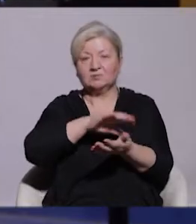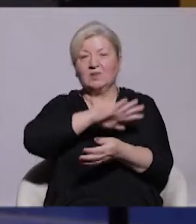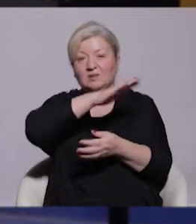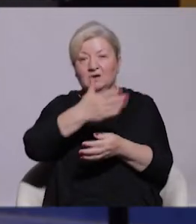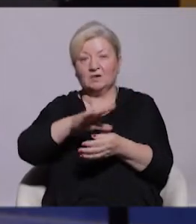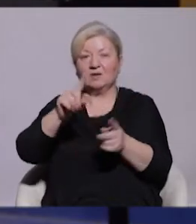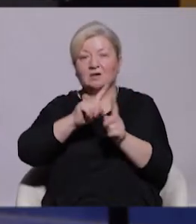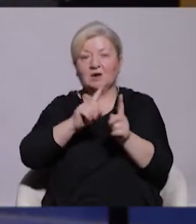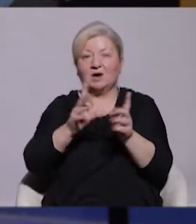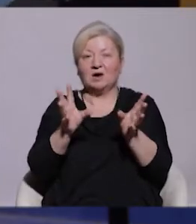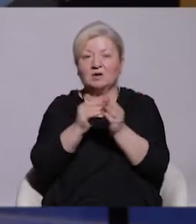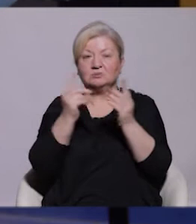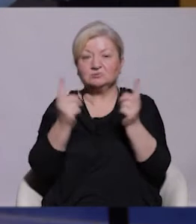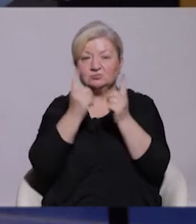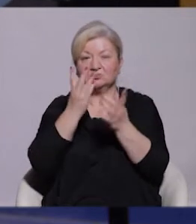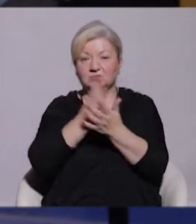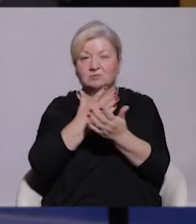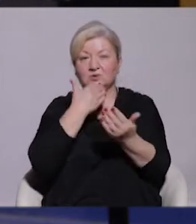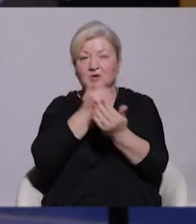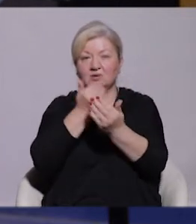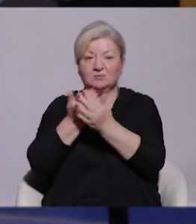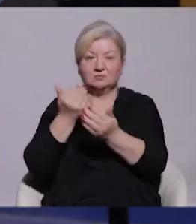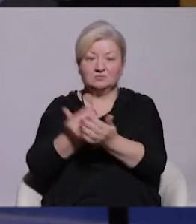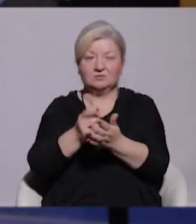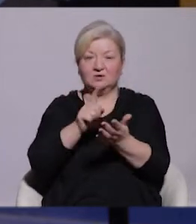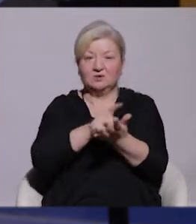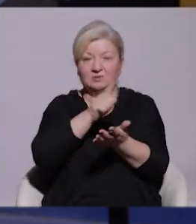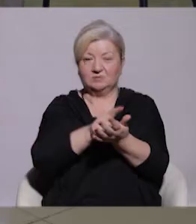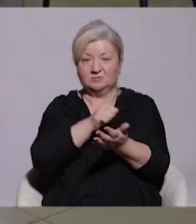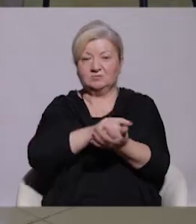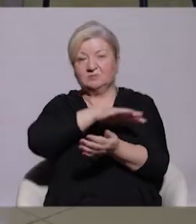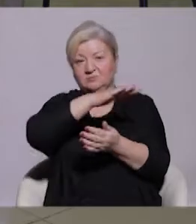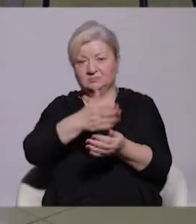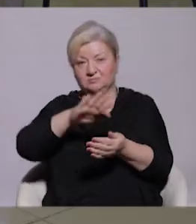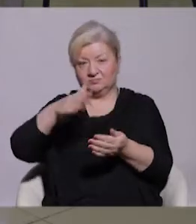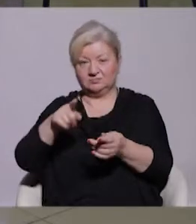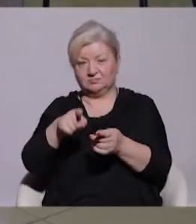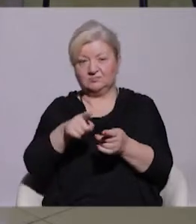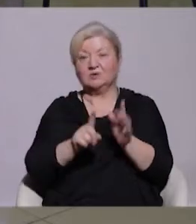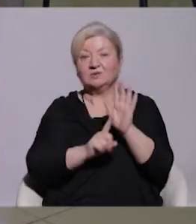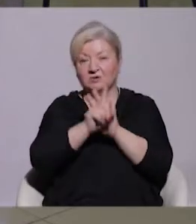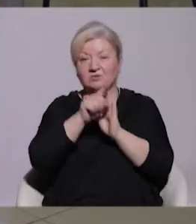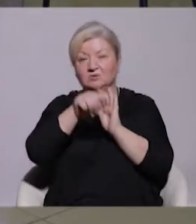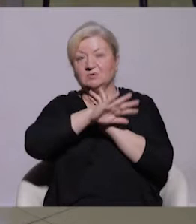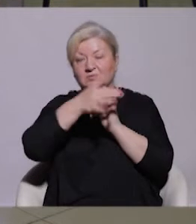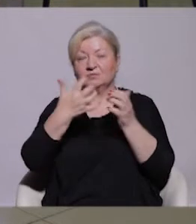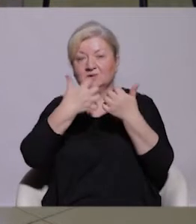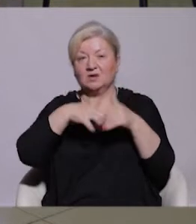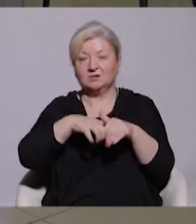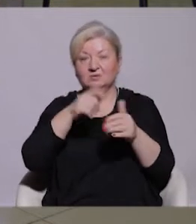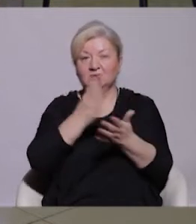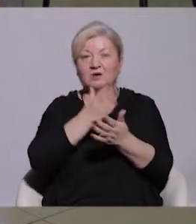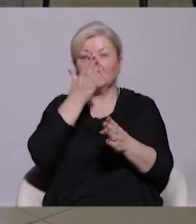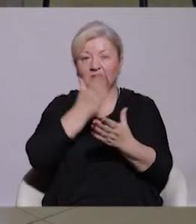რა ზოგადი თავისებურებები ახასიათებს ტალღურ მოძრაობას. დავიწყოთ იმიდან, რომ ტალღები, მექანიკური ტალღები